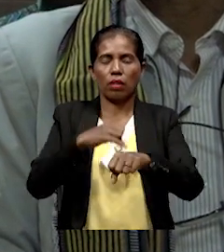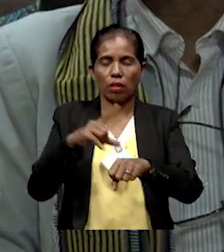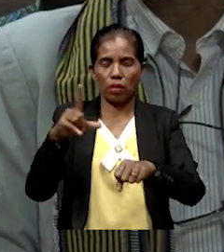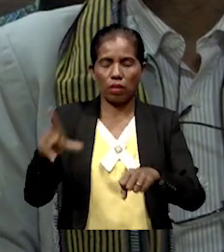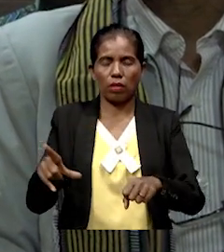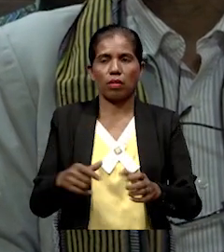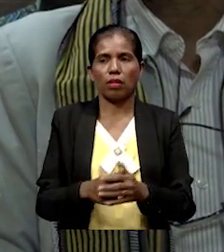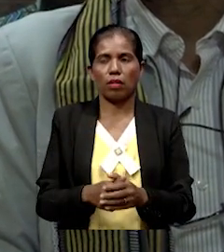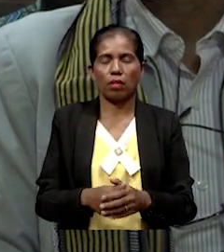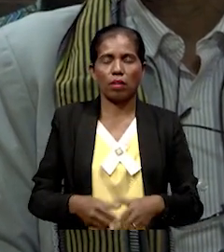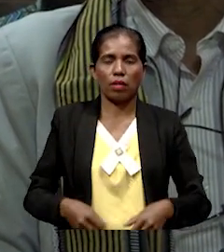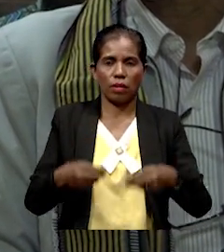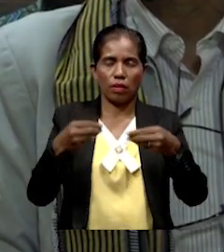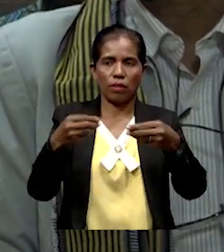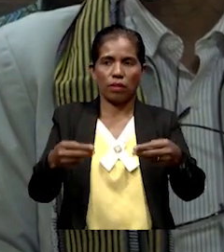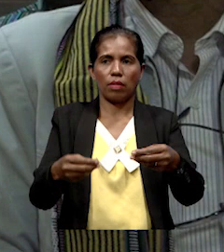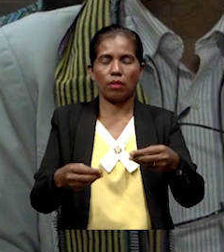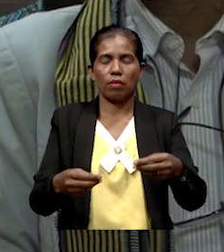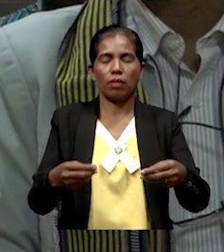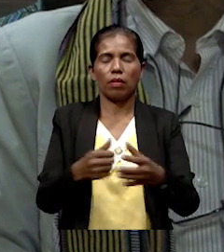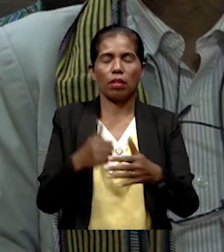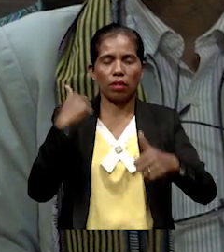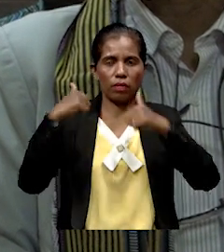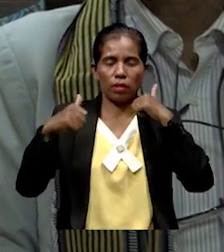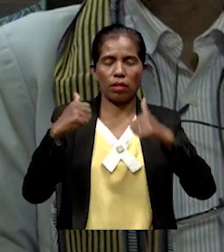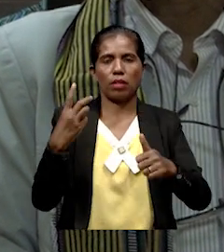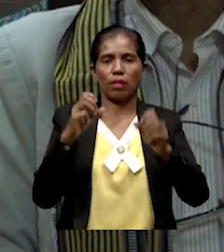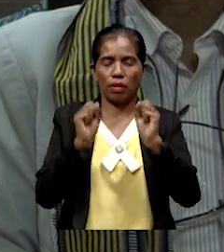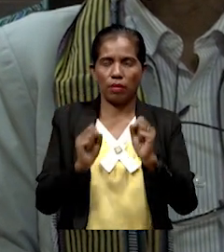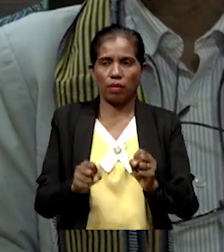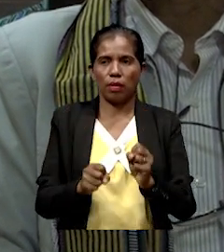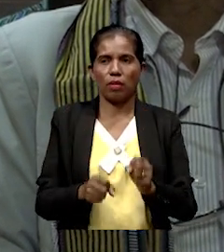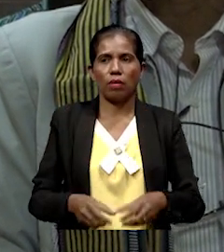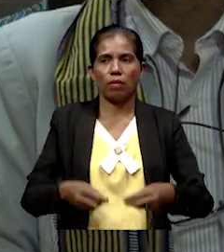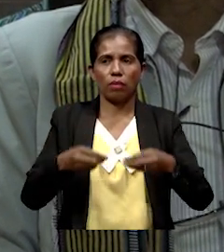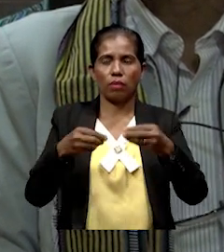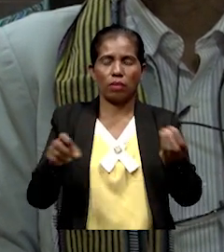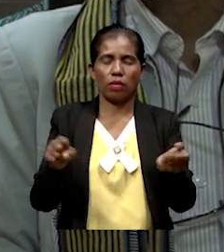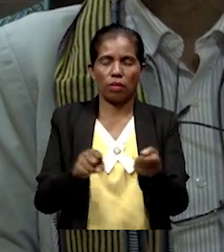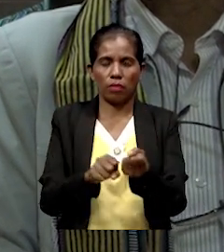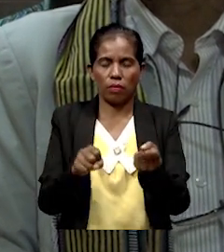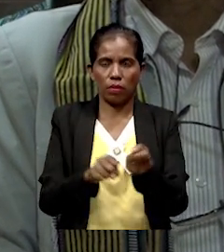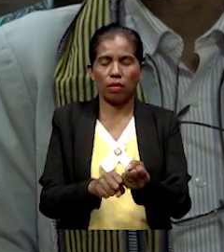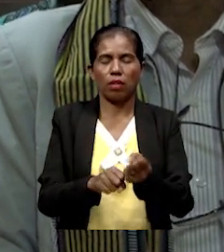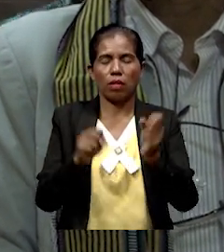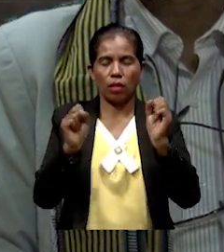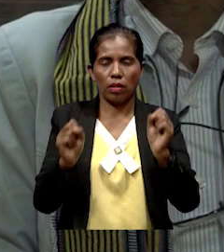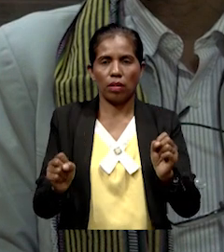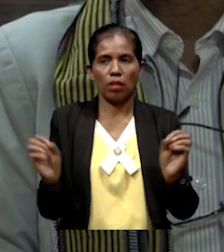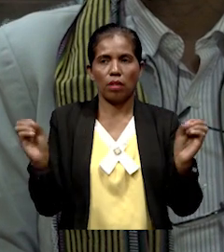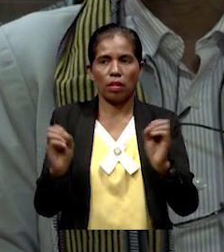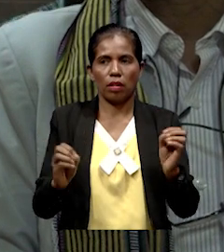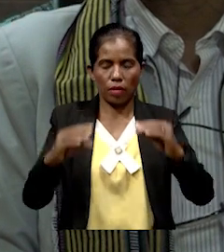sampai saat itu diarahkan pada kegiatan riset yang bisa memberikan sumbangan tidak hanya pada